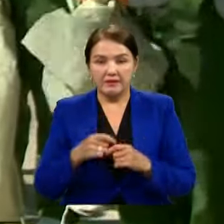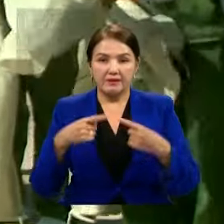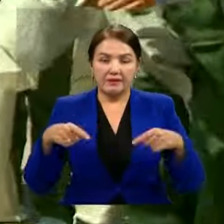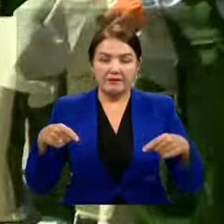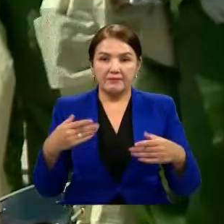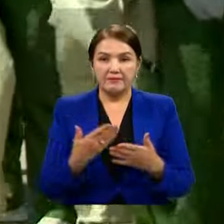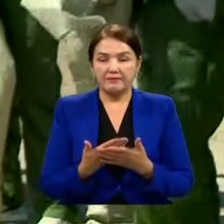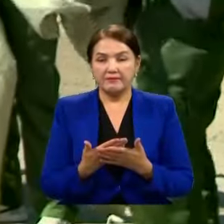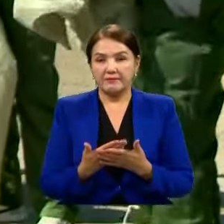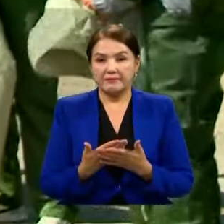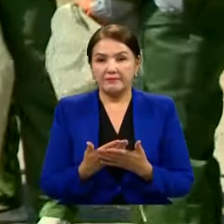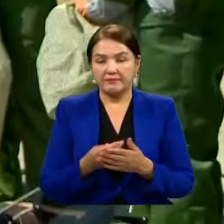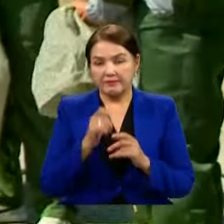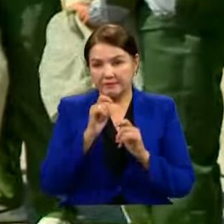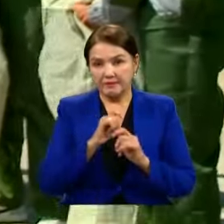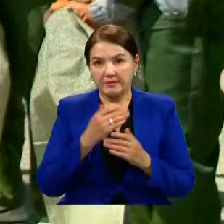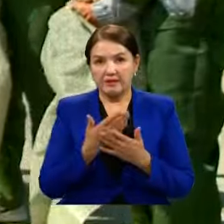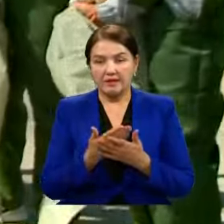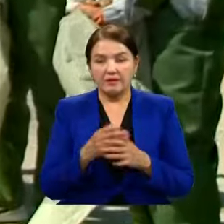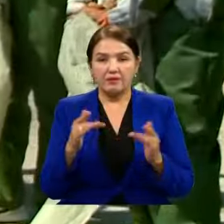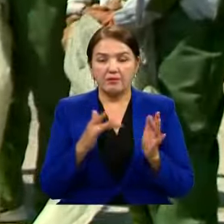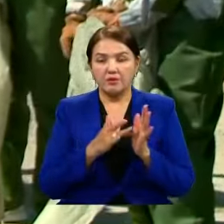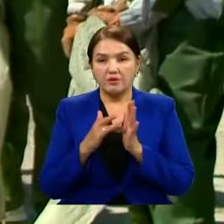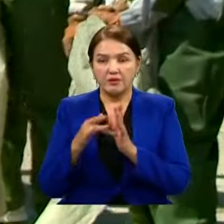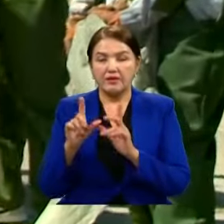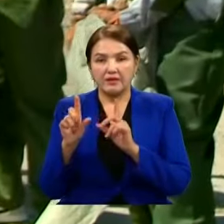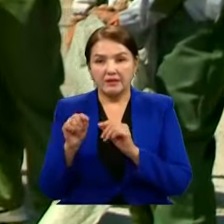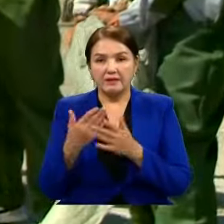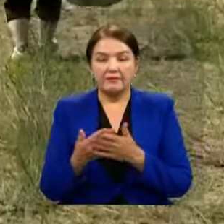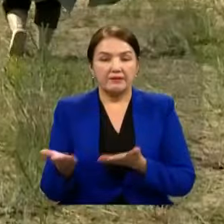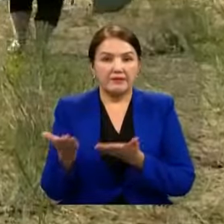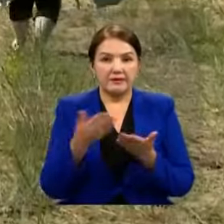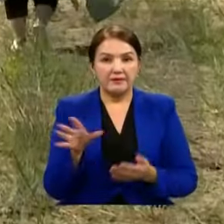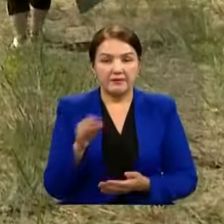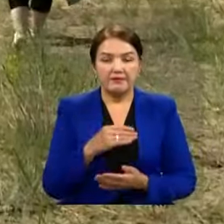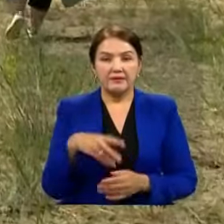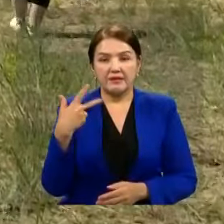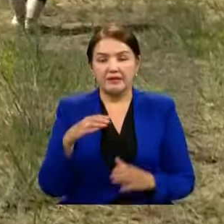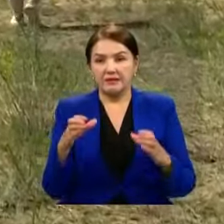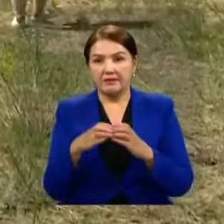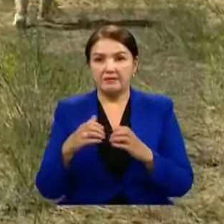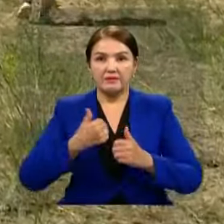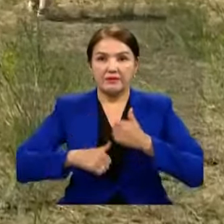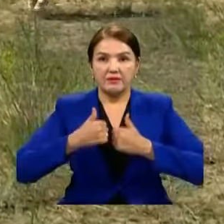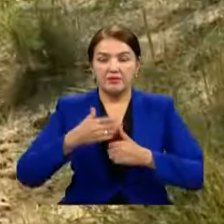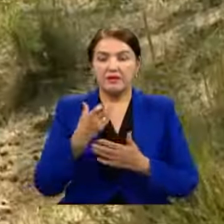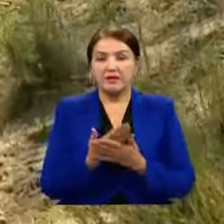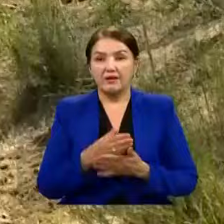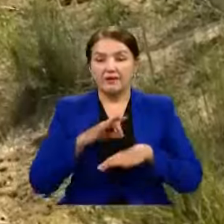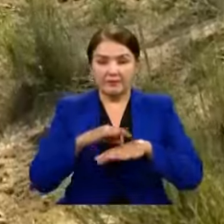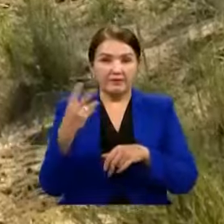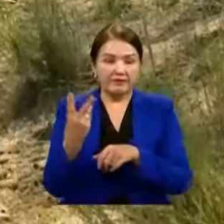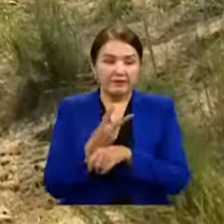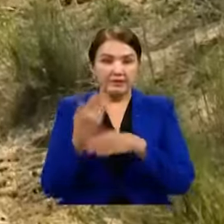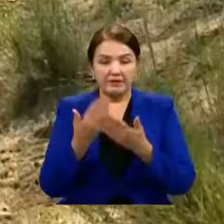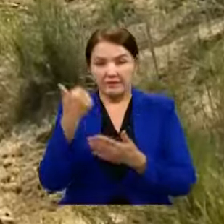различные поощрительные призы, путевки. Поэтому приглашаем всех. Около 30 команд соревновались в плогинге, который проводится во второй